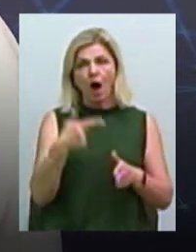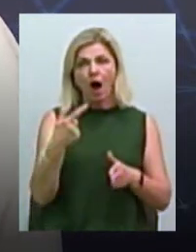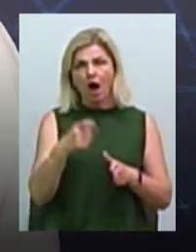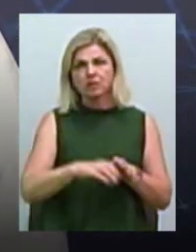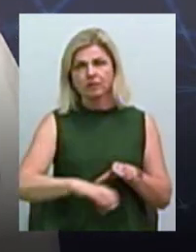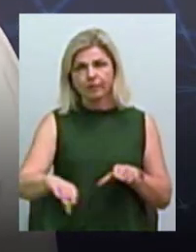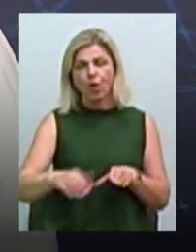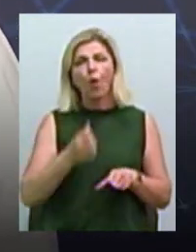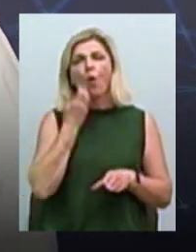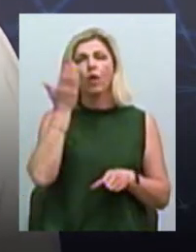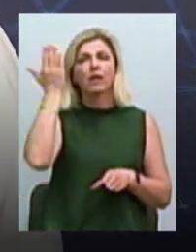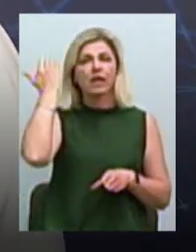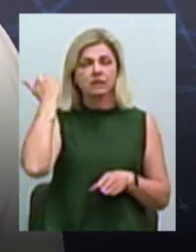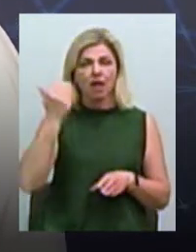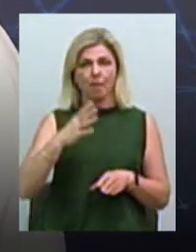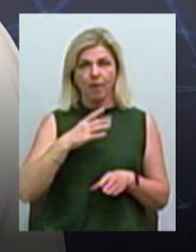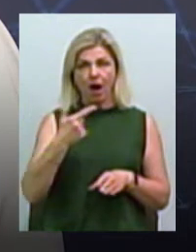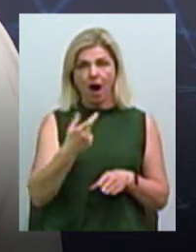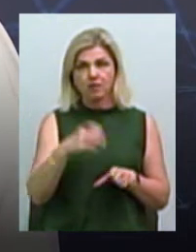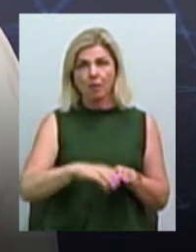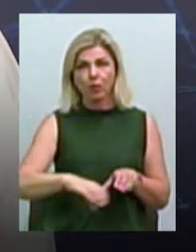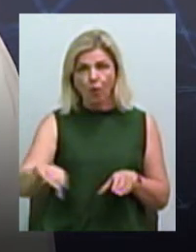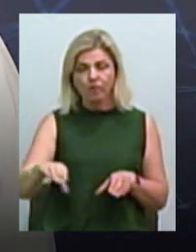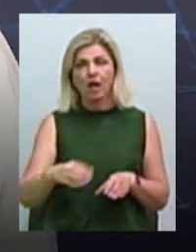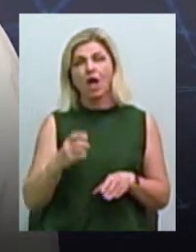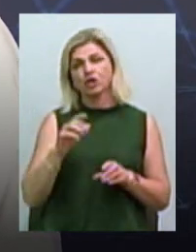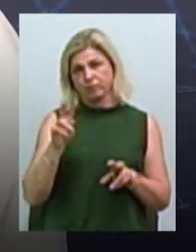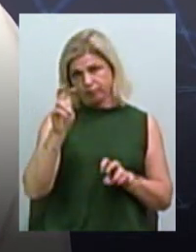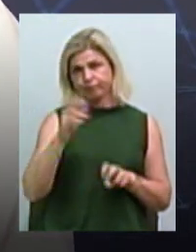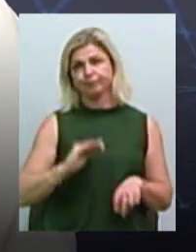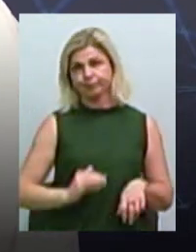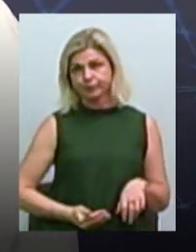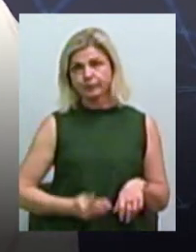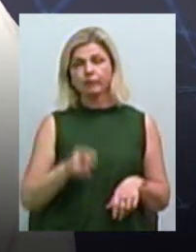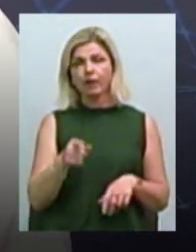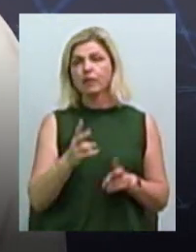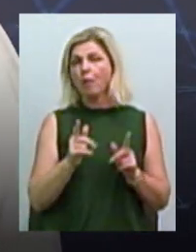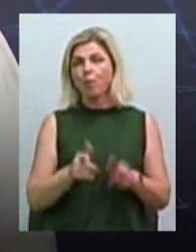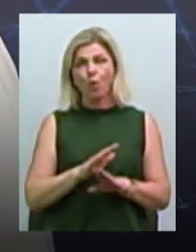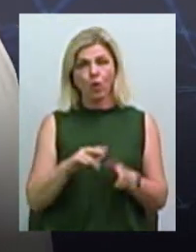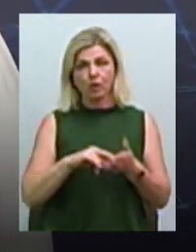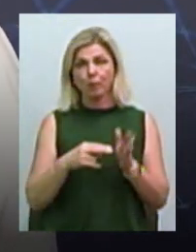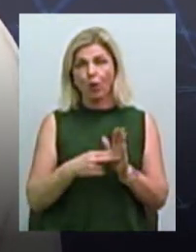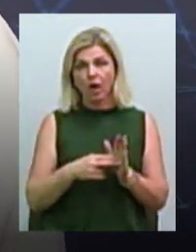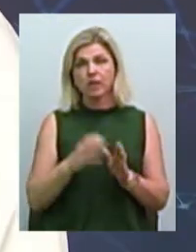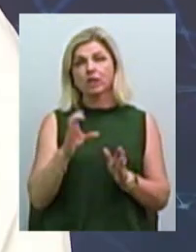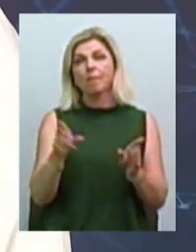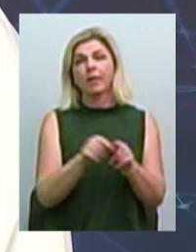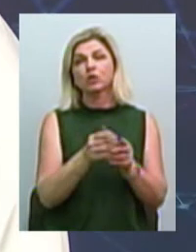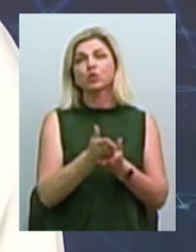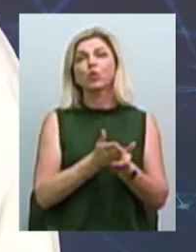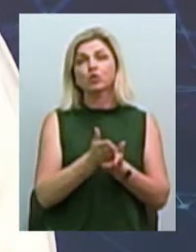Тобто колись прокладувався газопровод приватною компанією, вона не погодила проєкт зі служби автомобільних доріг. І у нас зараз під